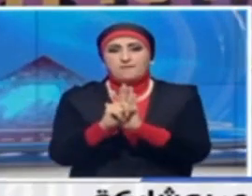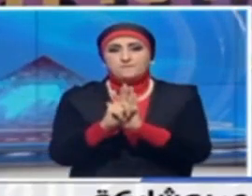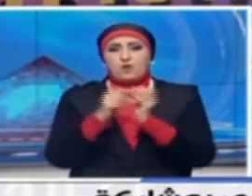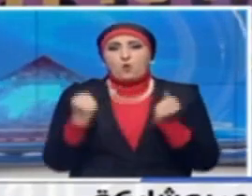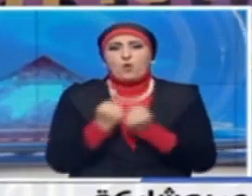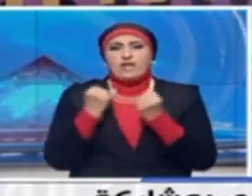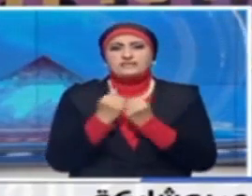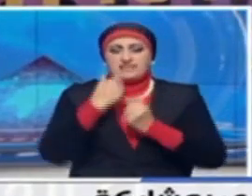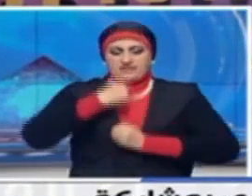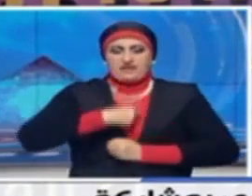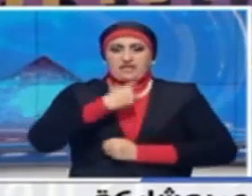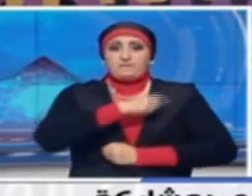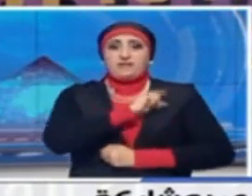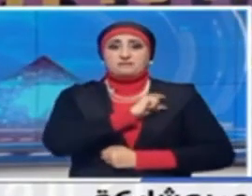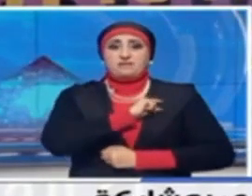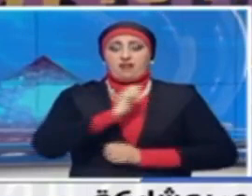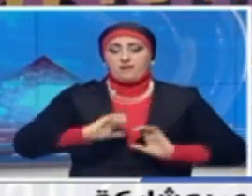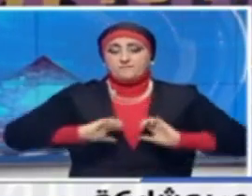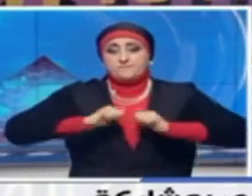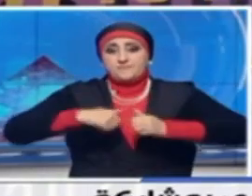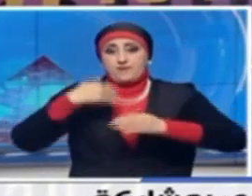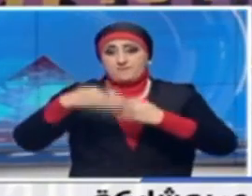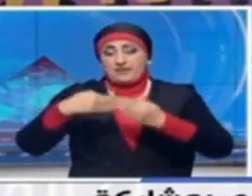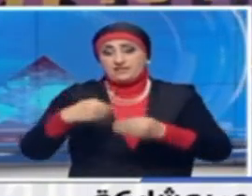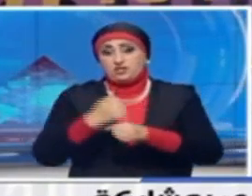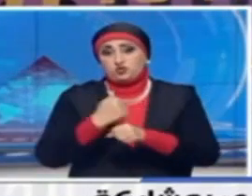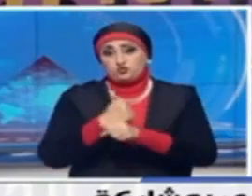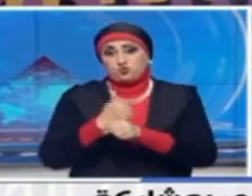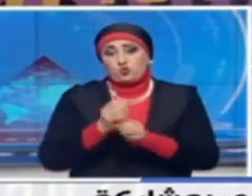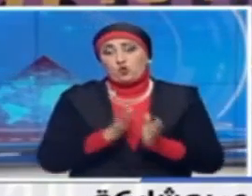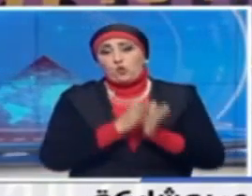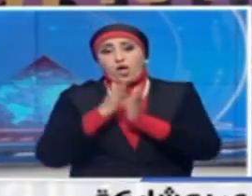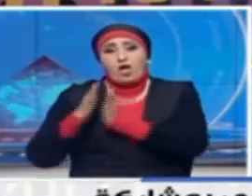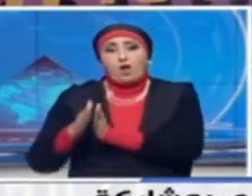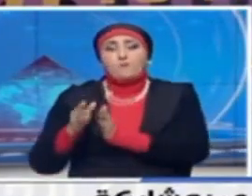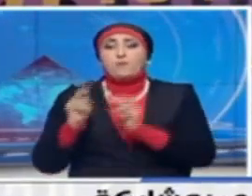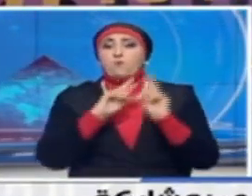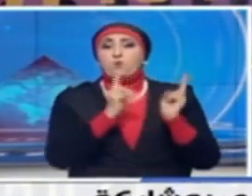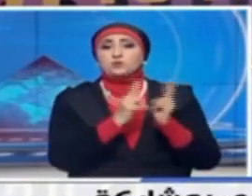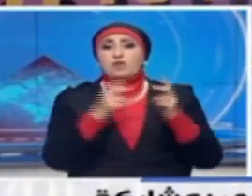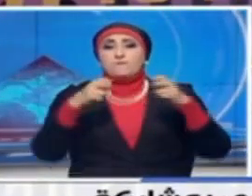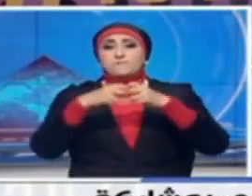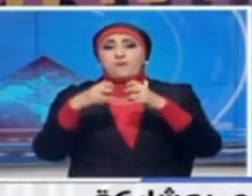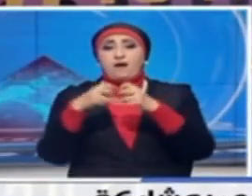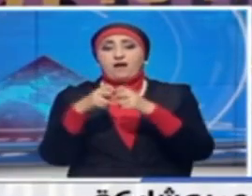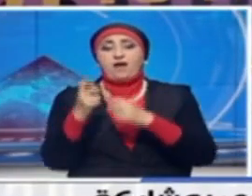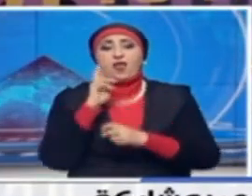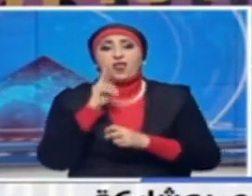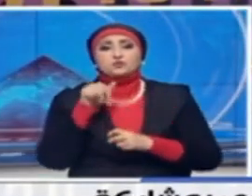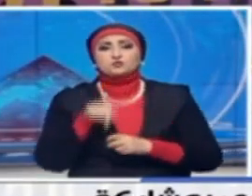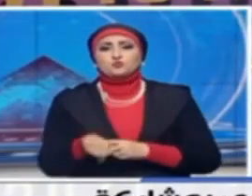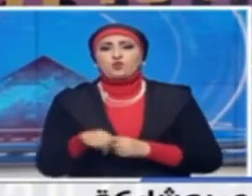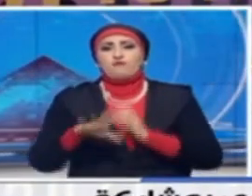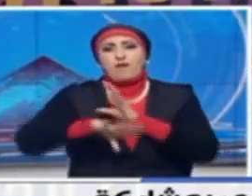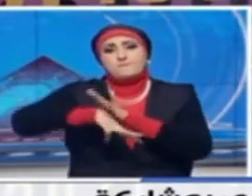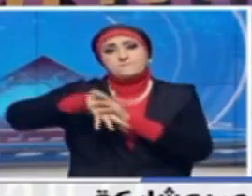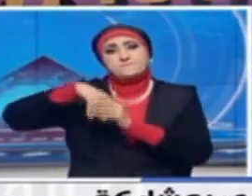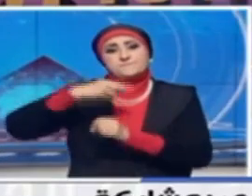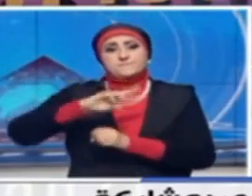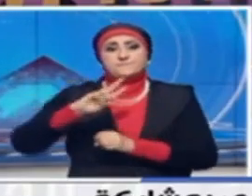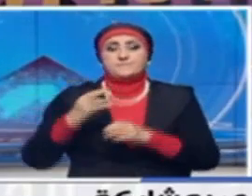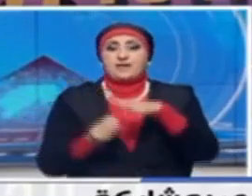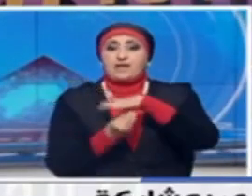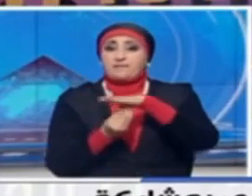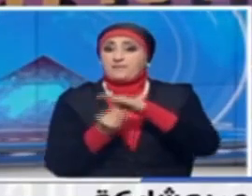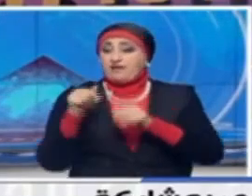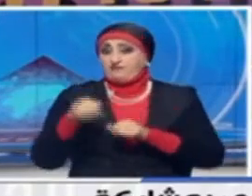الطلاب وتأهيلهم لسوق العمل. كذلك أقيم على هامش هذا المنتدى معرض ضم العديد من منتجات الجامعات